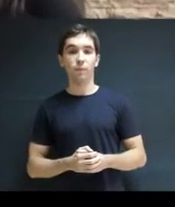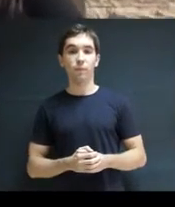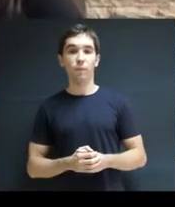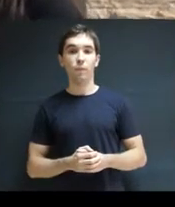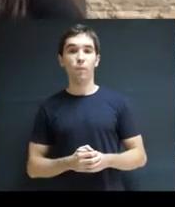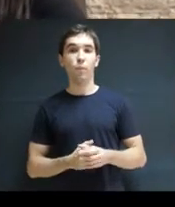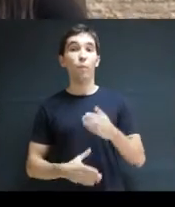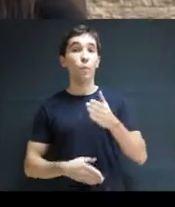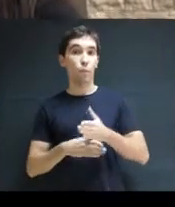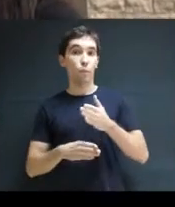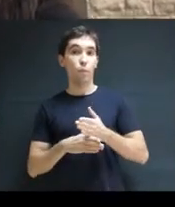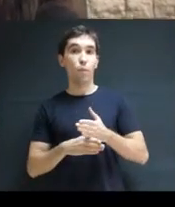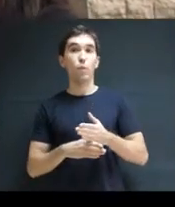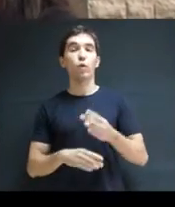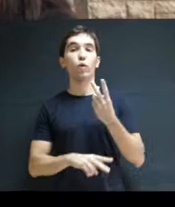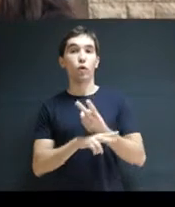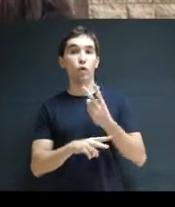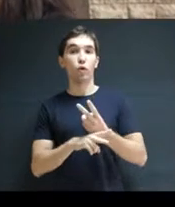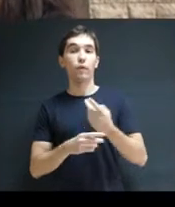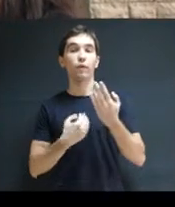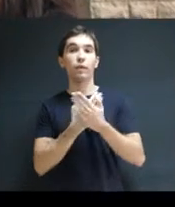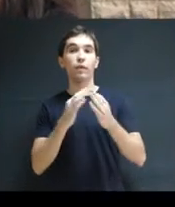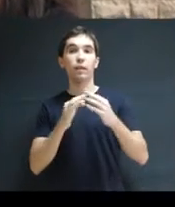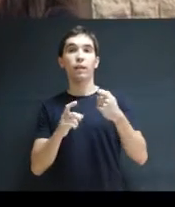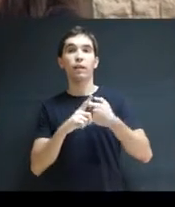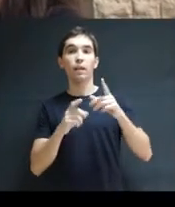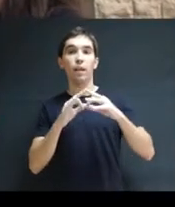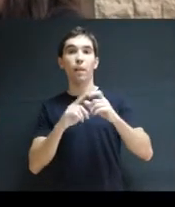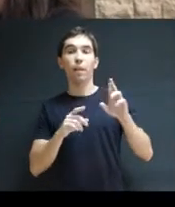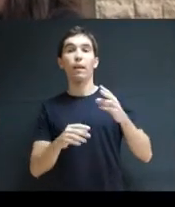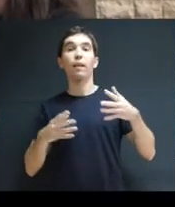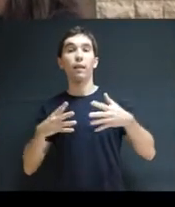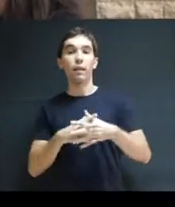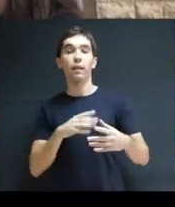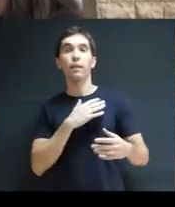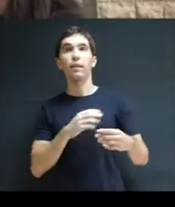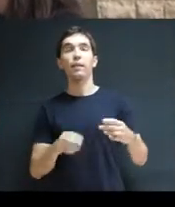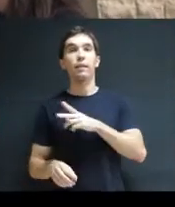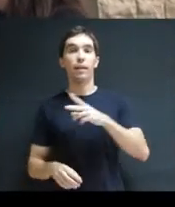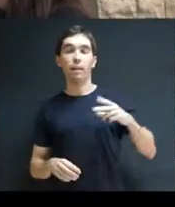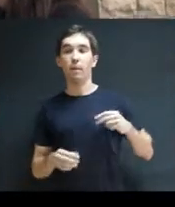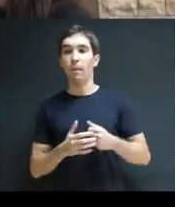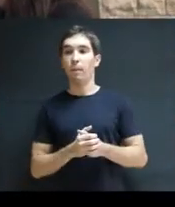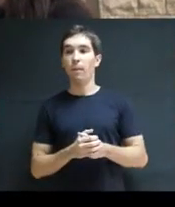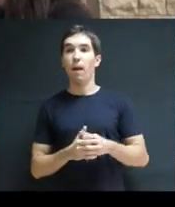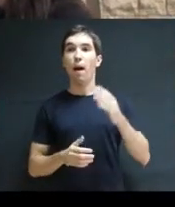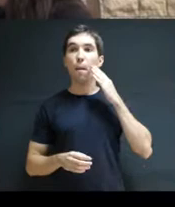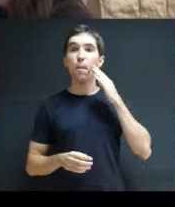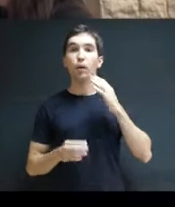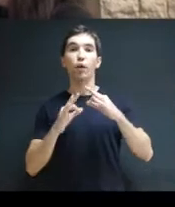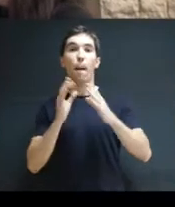uz potporu Nacionalne zaklade za razvoj civilnog društva, Grada Zagreba, Vladinog ureda za ljudska prava,